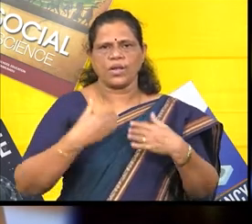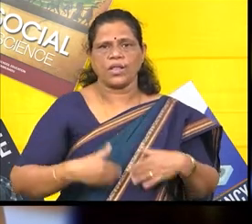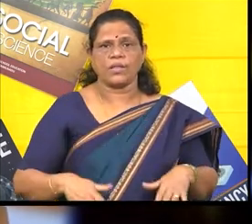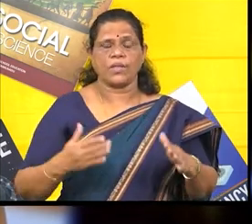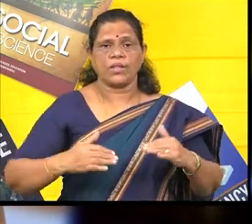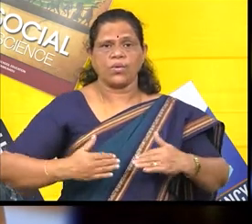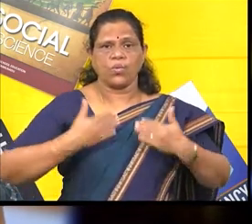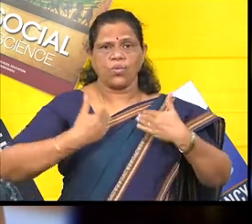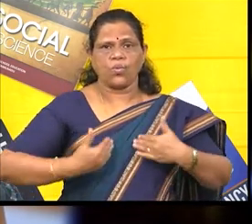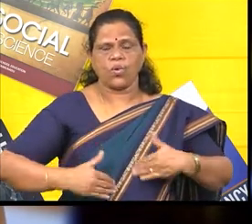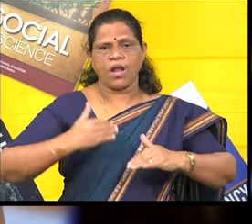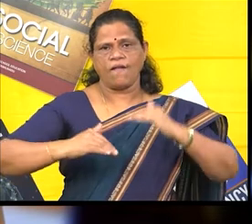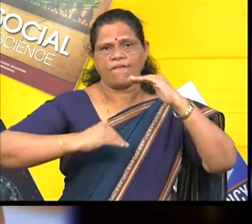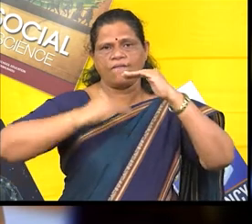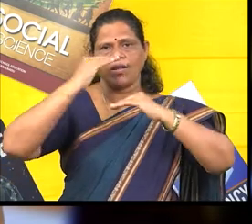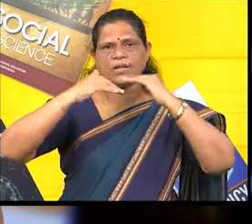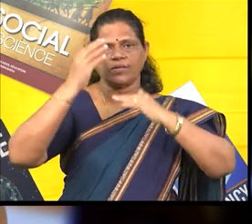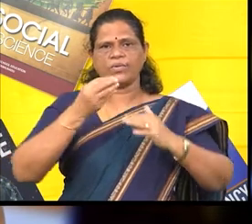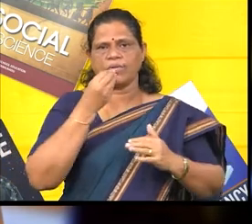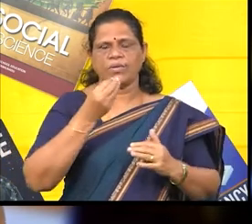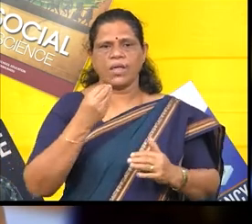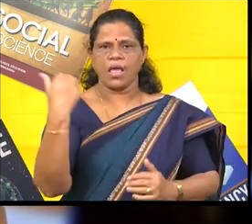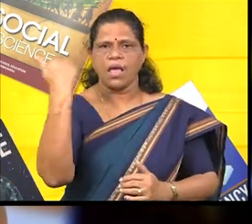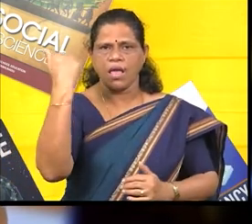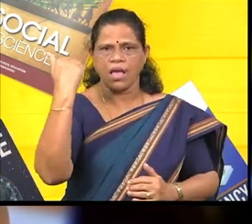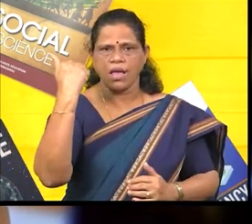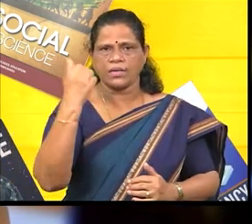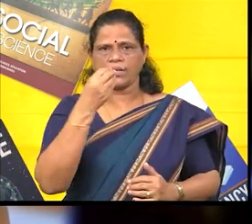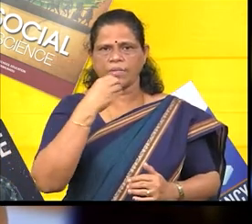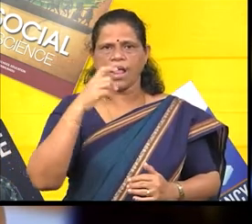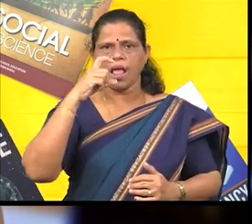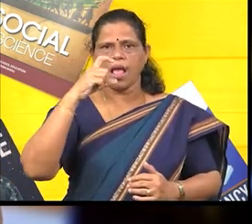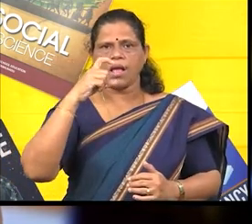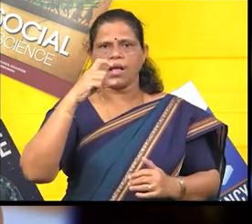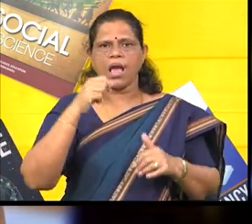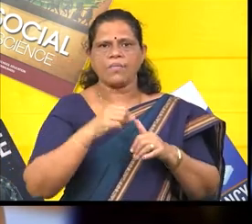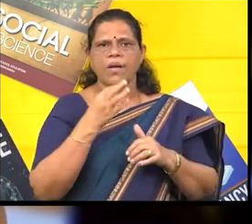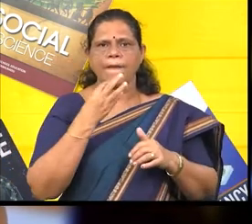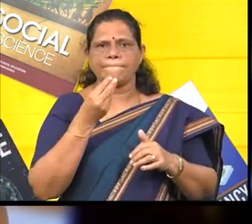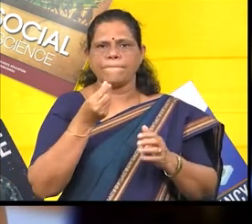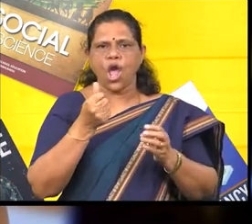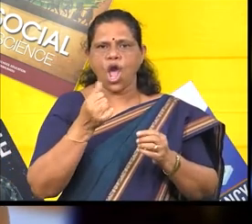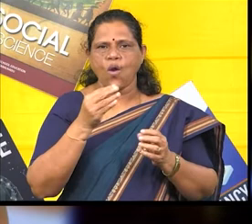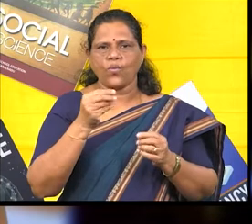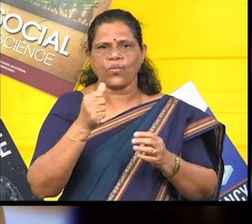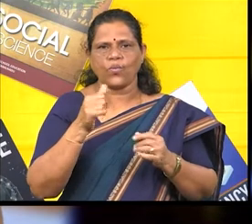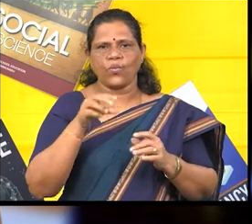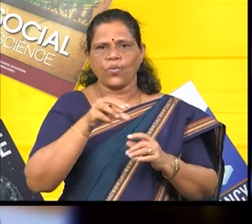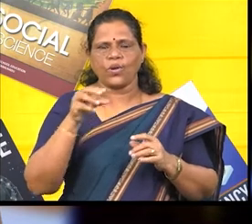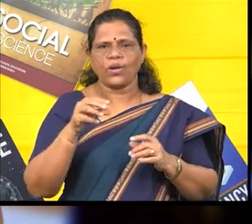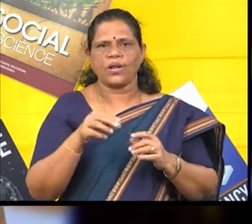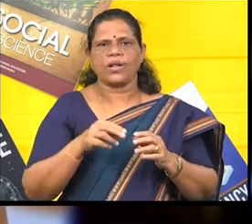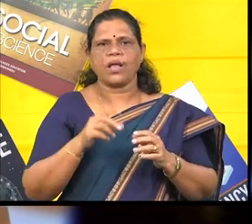புரோட்டீன்கிறது என்னென்னா உடல் வளர்ச்சி உணவுகள்னு சொல்லுவோம், அதில் வரும். அடுத்து ஆற்றல் அளிக்கும் உணவுகள்ங்கிறது என்னென்னா கார்போஹைட்ரேட்டுகள், அதாவது மாவு பொருட்கள்,